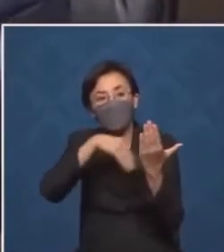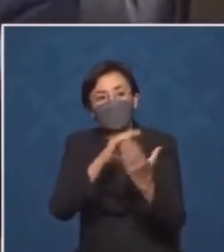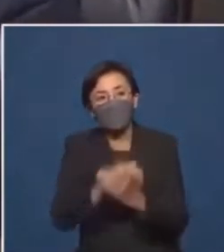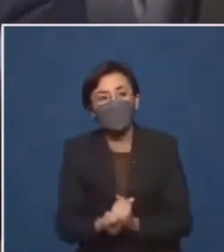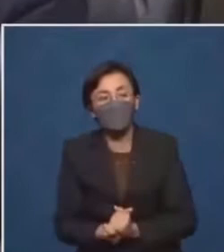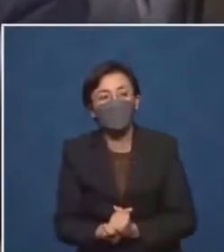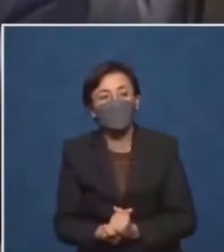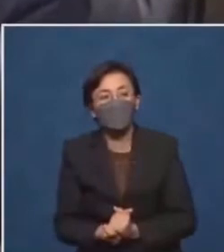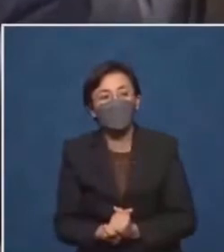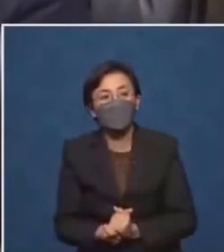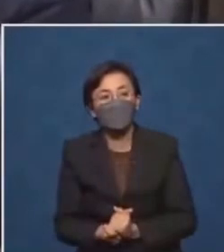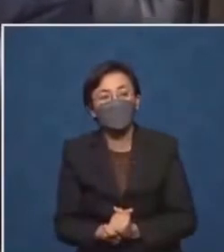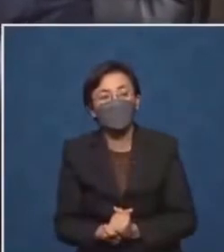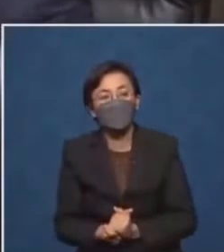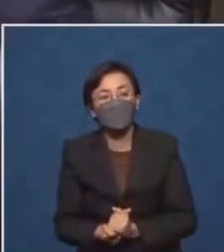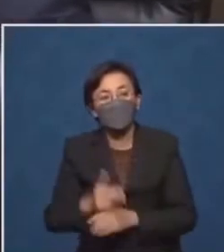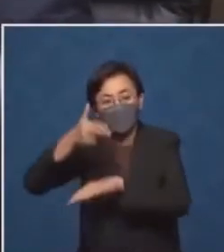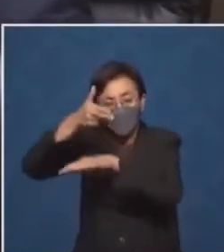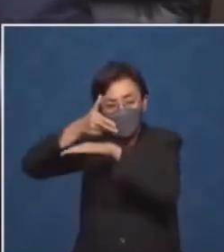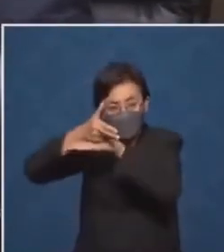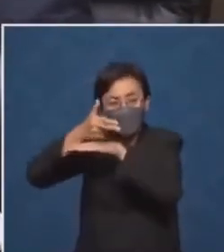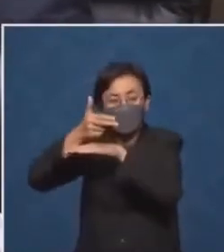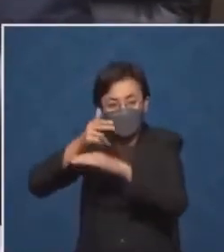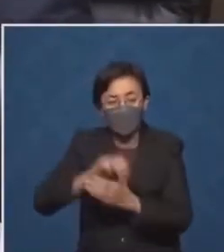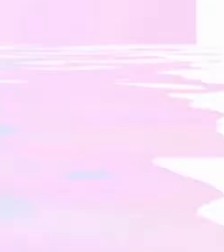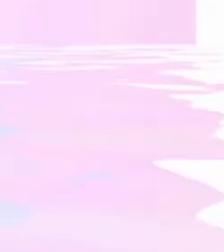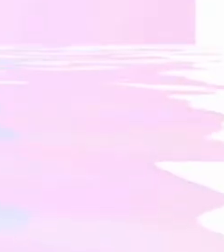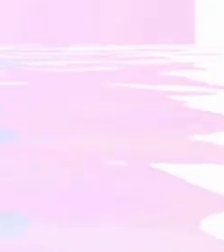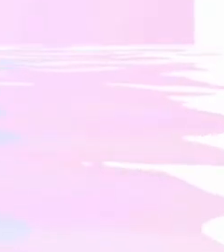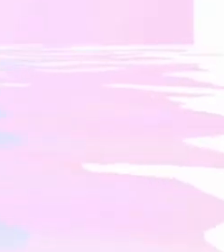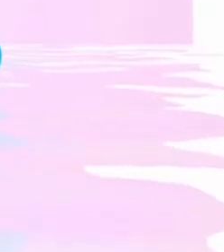มฝ่าเทคนิคก็ zooms houลจอด้วย